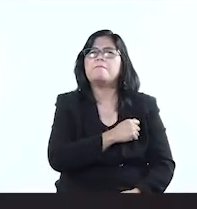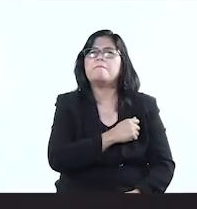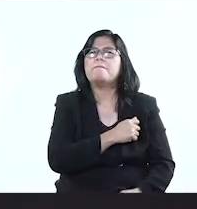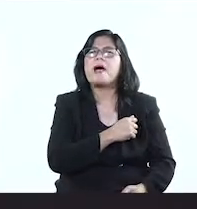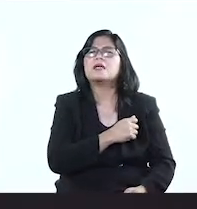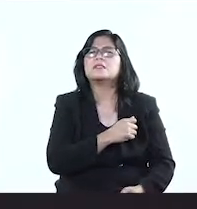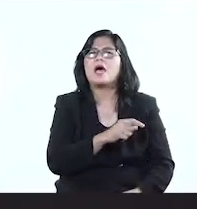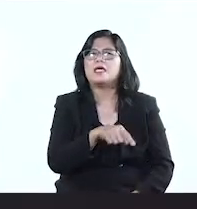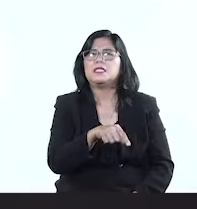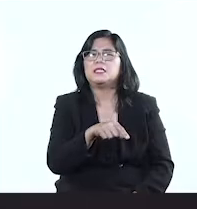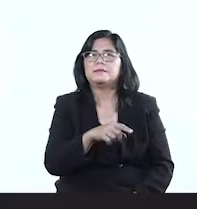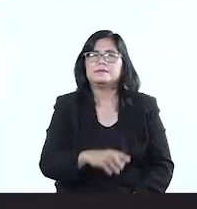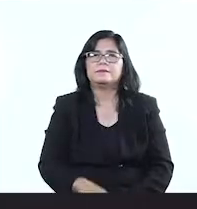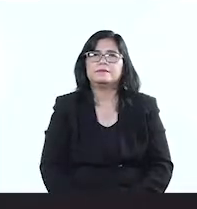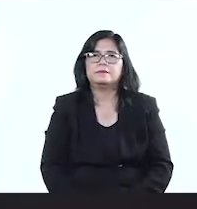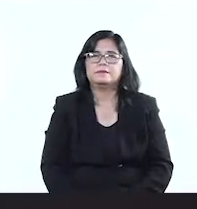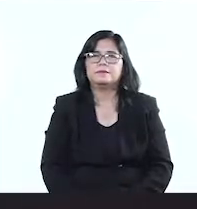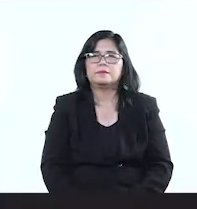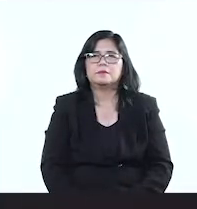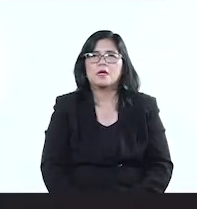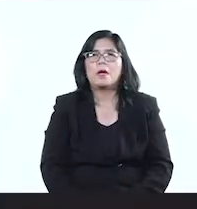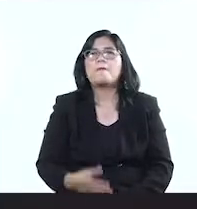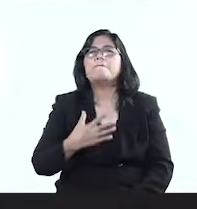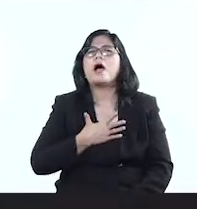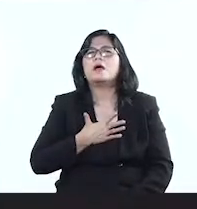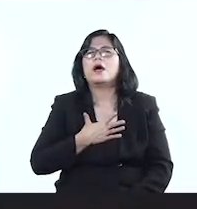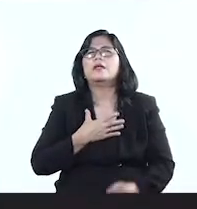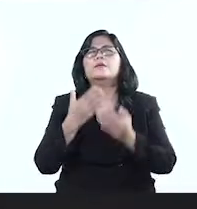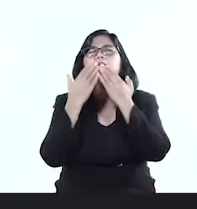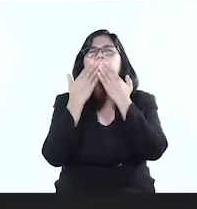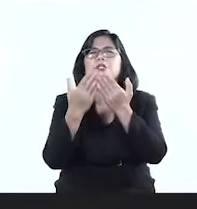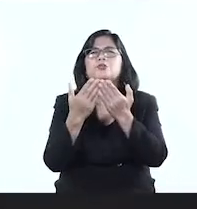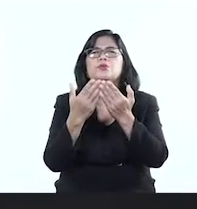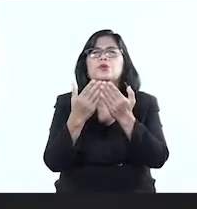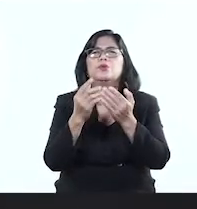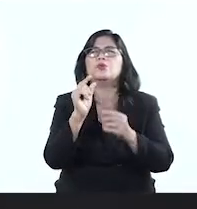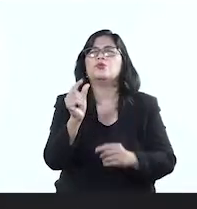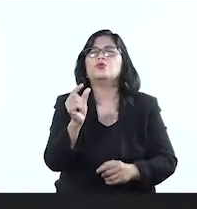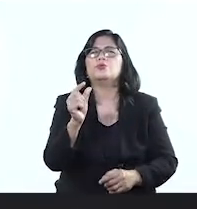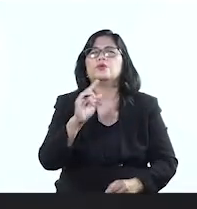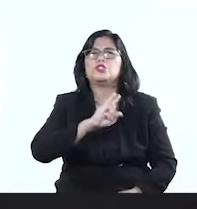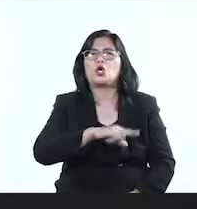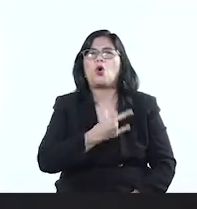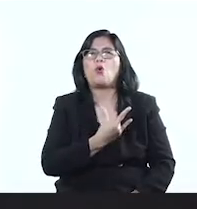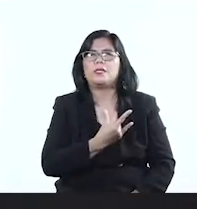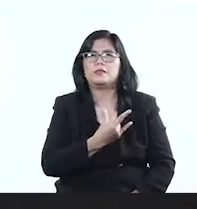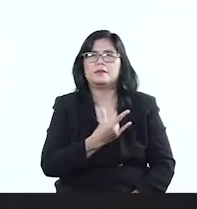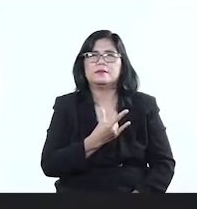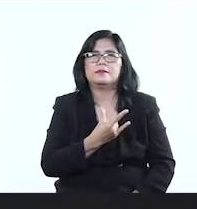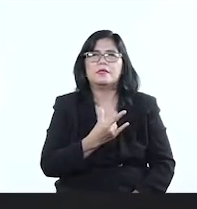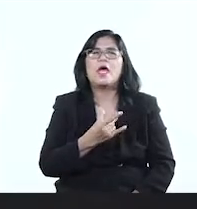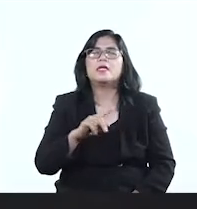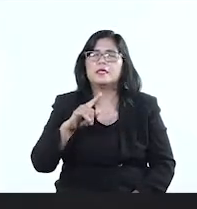bangsa ini Hai bangga dan bersyukur buat kepemimpinan pak presiden dan kita tetap